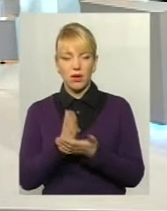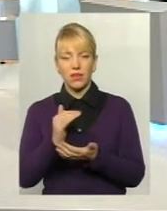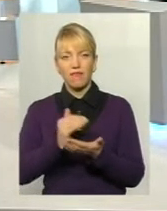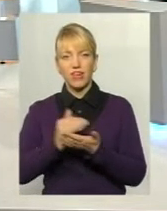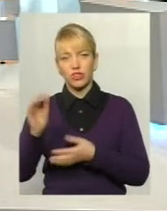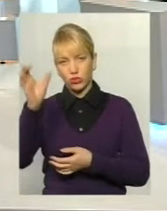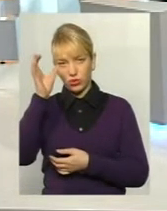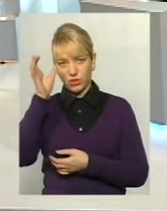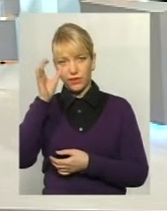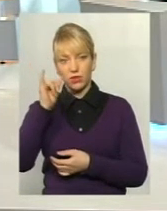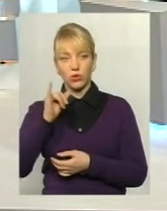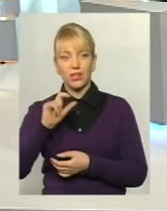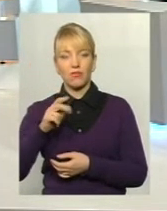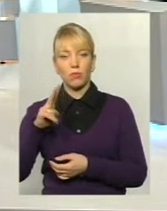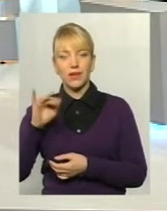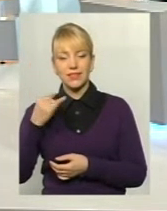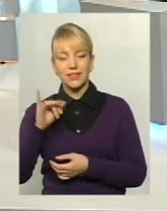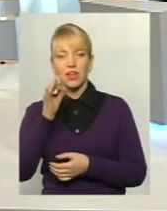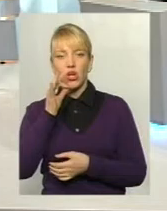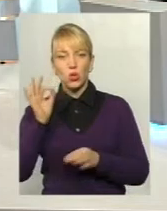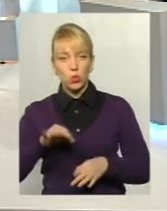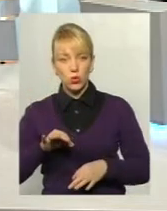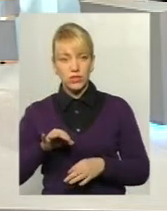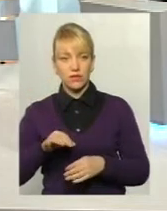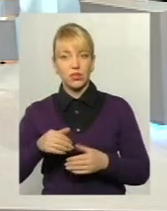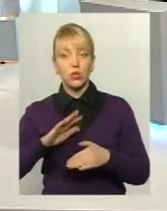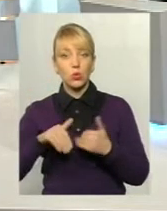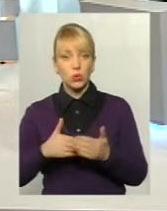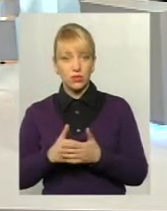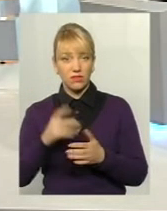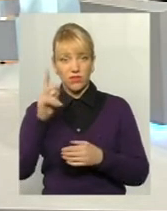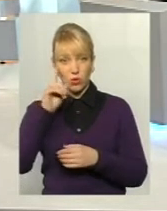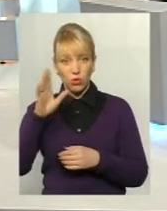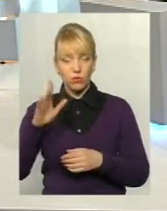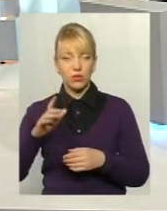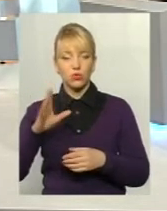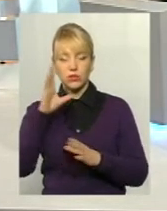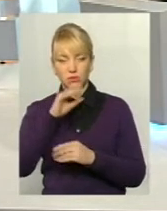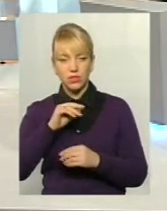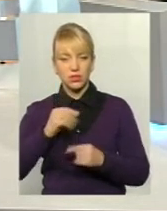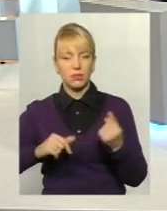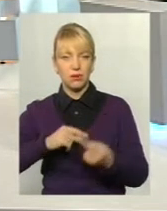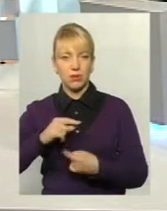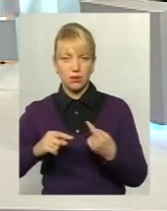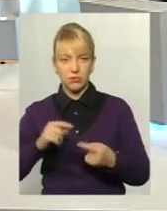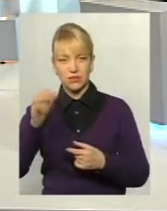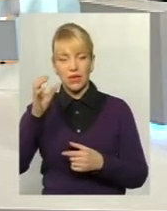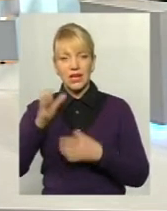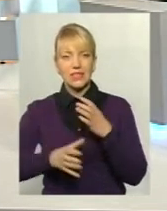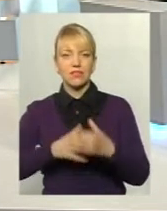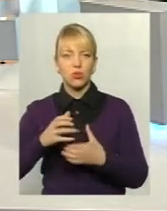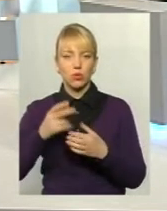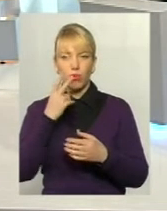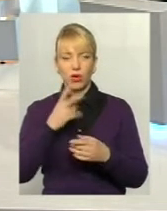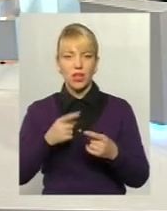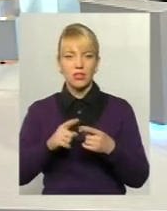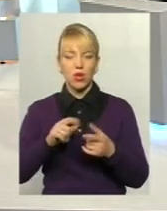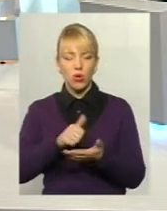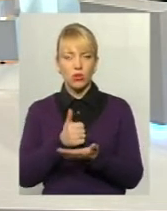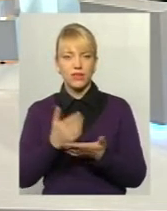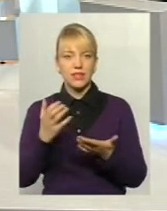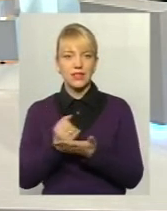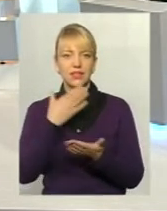і європейський досвід відомих, успішних підприємців світових показує, головне знайти свою